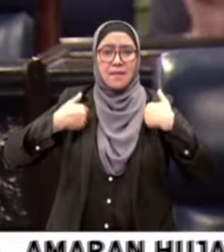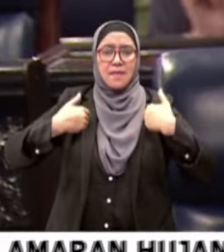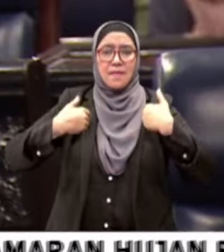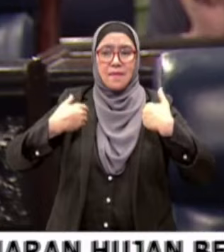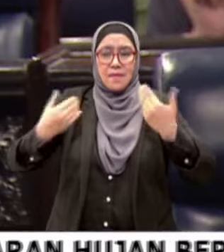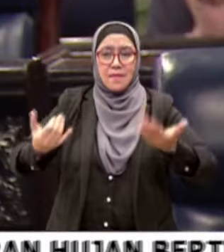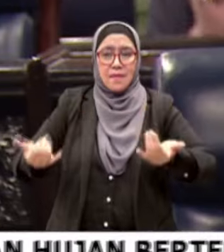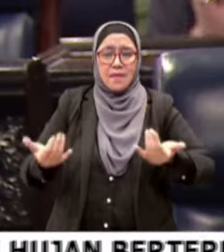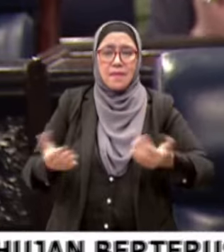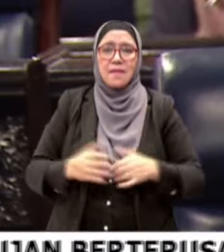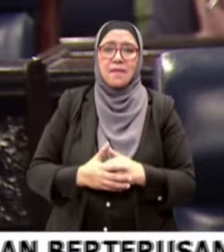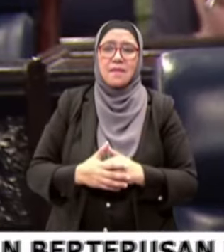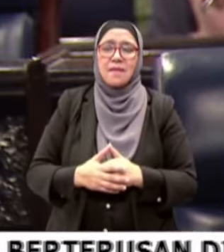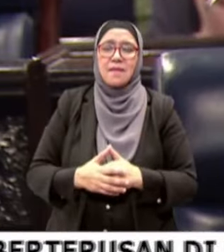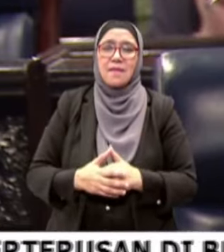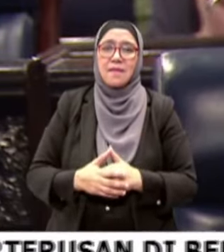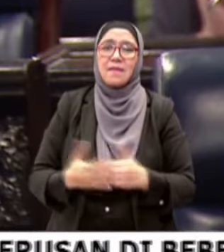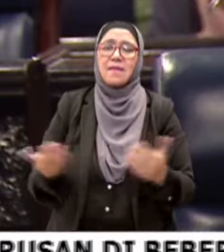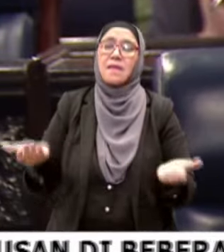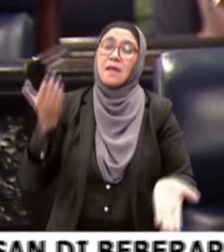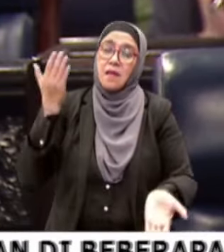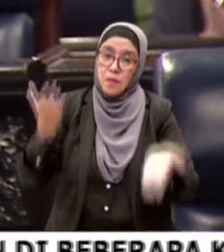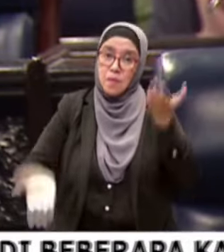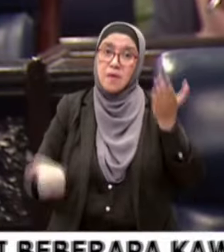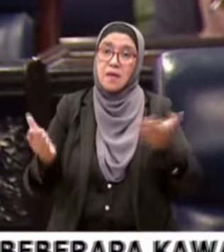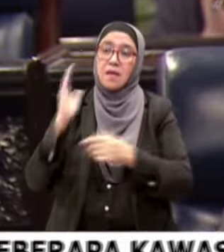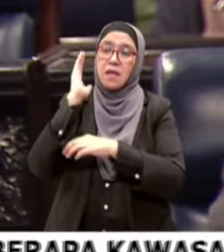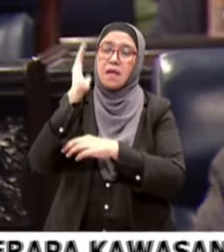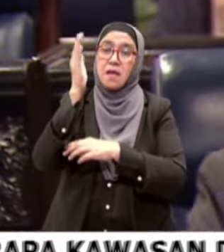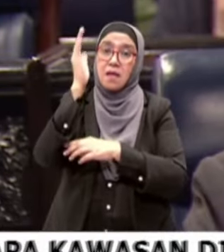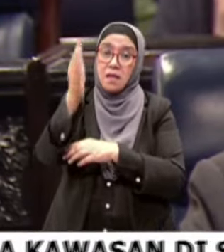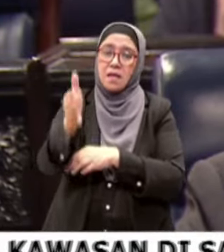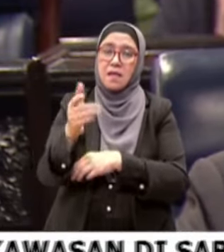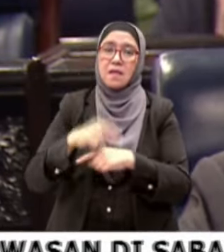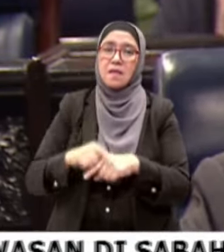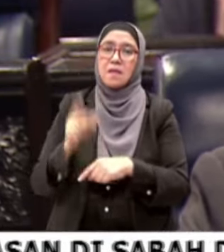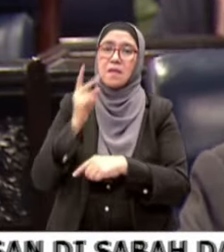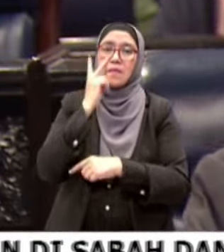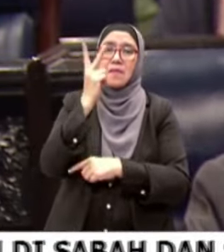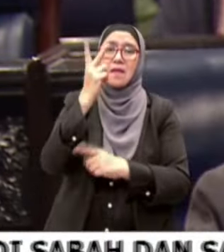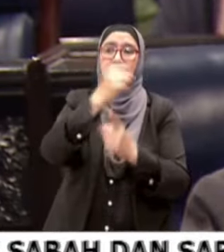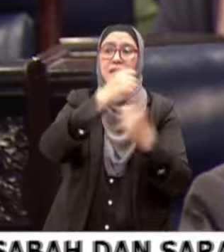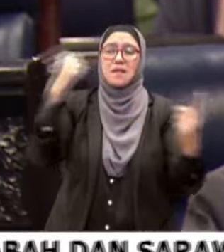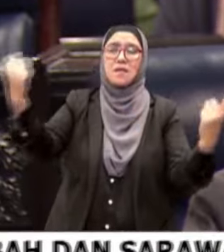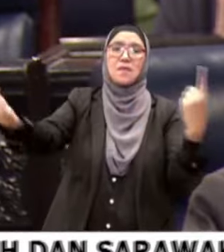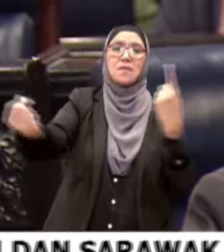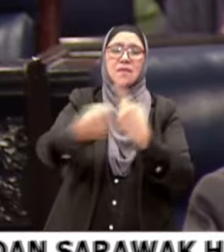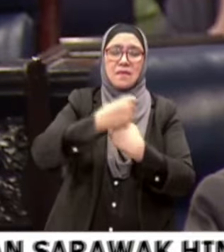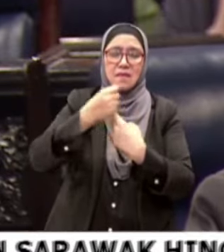kita ada kemungkinan mengajarkan atau menyaksikan keadaan